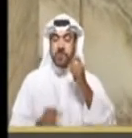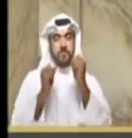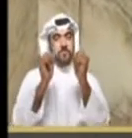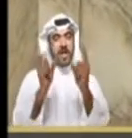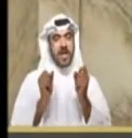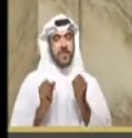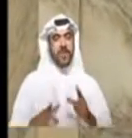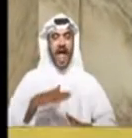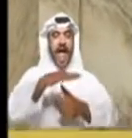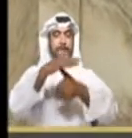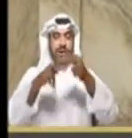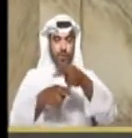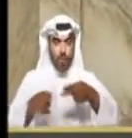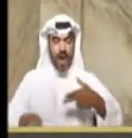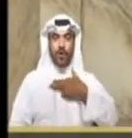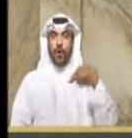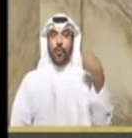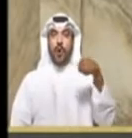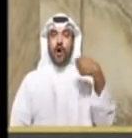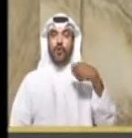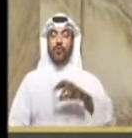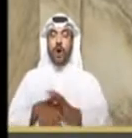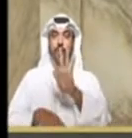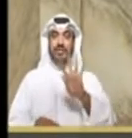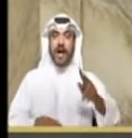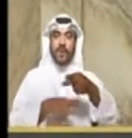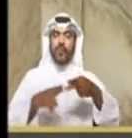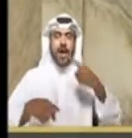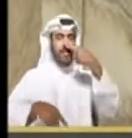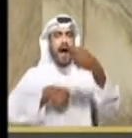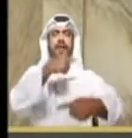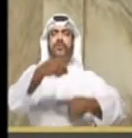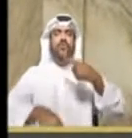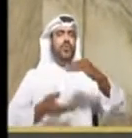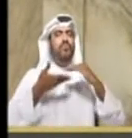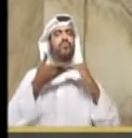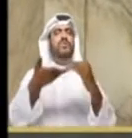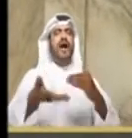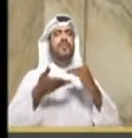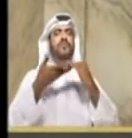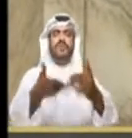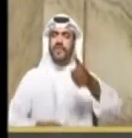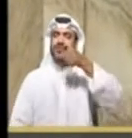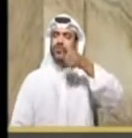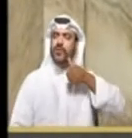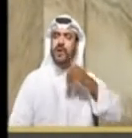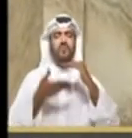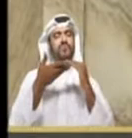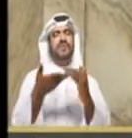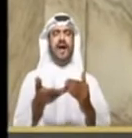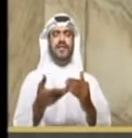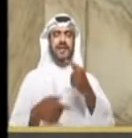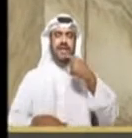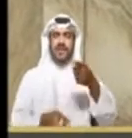وحكومة وشعب الكويت الشقيق على الدعم الكبير الذي ظل يتلقاه السودان من الكويت الشقيقة